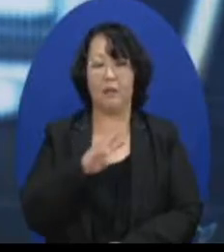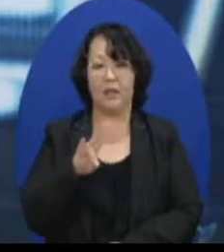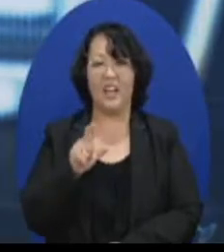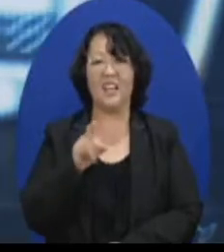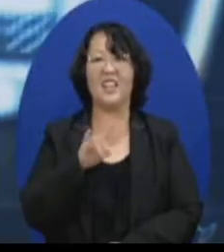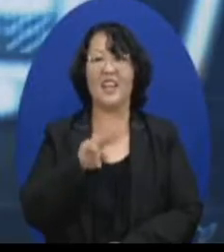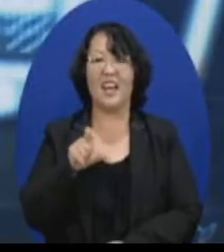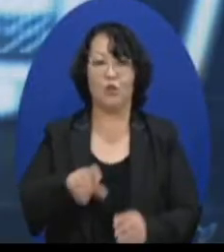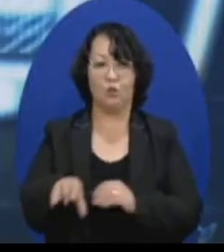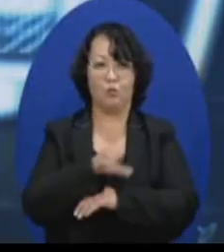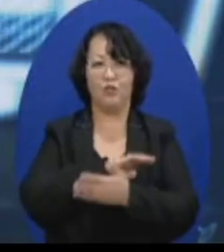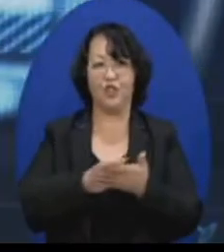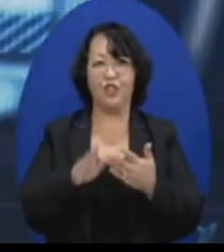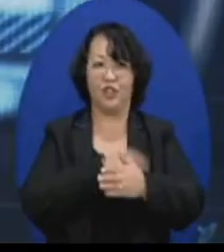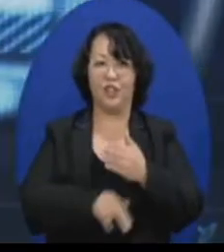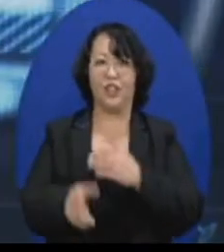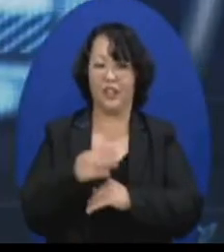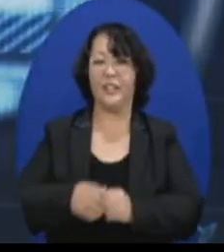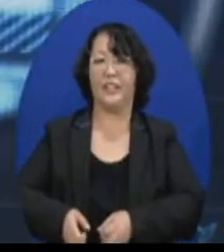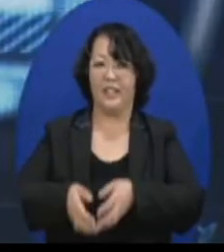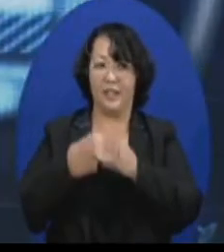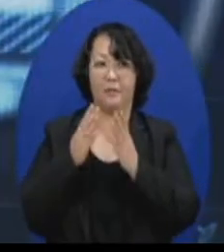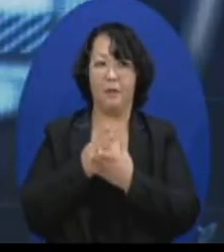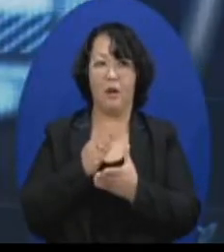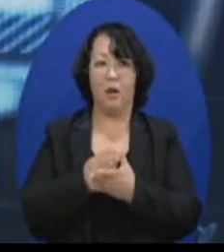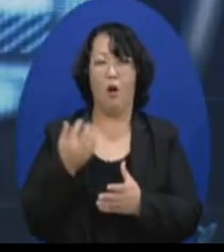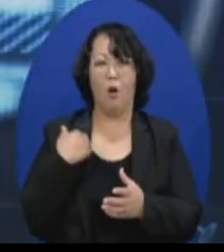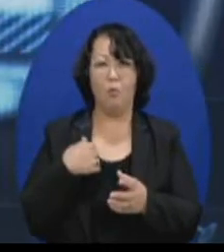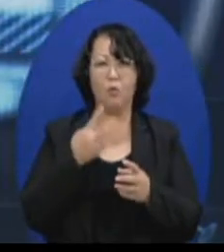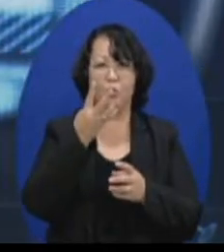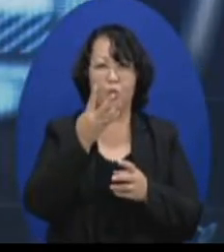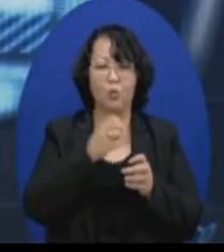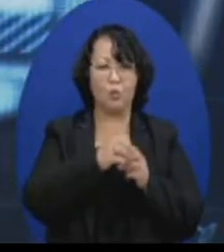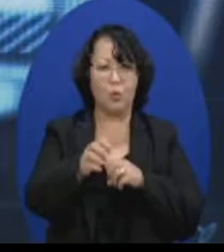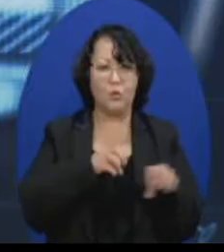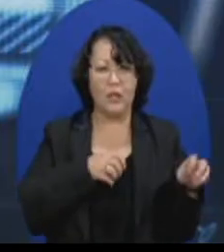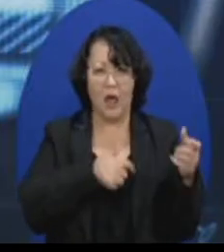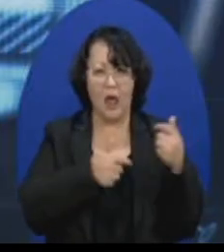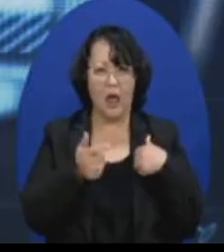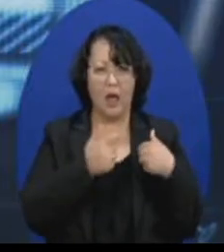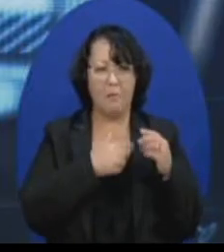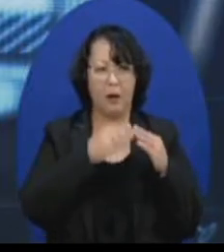байртай боллоо. Чандмын өндөр сум цэцэрлэгийн нэгдсэн байргүй 4 тусдаа барилгад үйл ажиллагаагаа явуулдаг байсан юм байна.